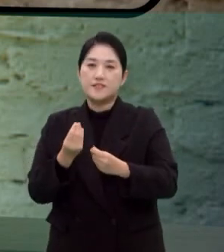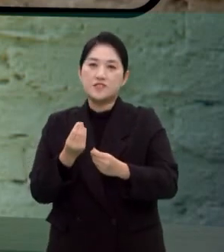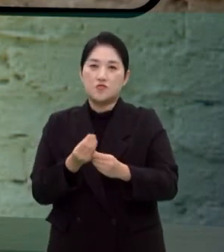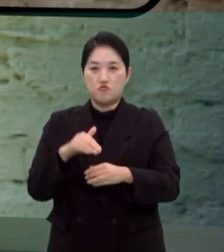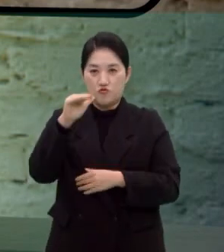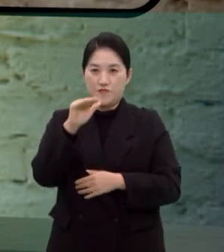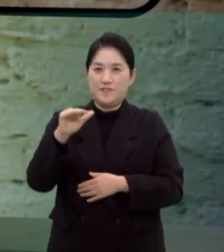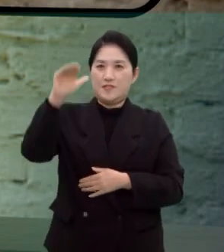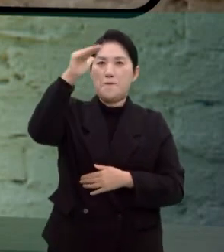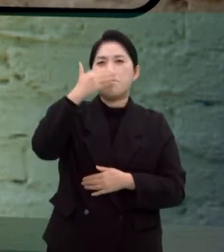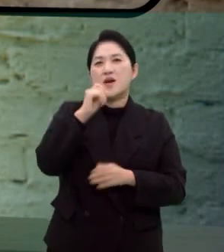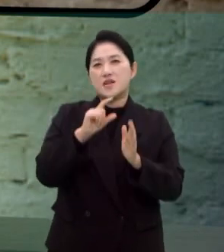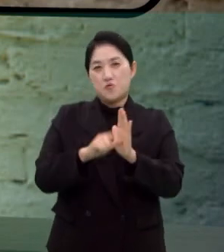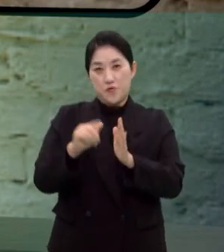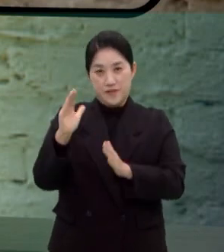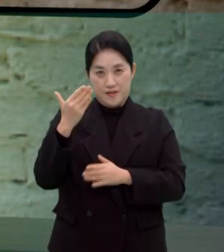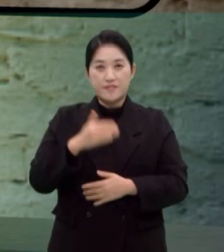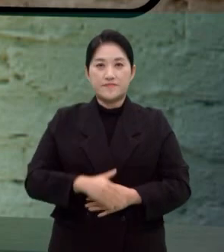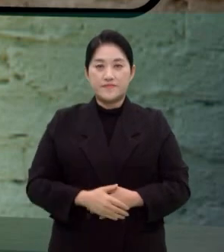향상되는 계기가 될 것입니다.